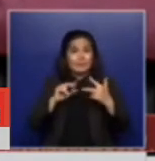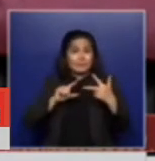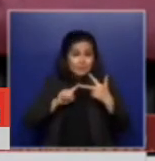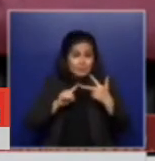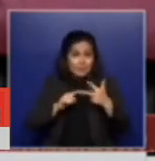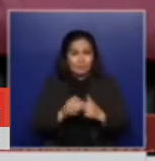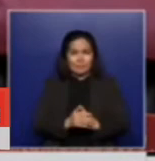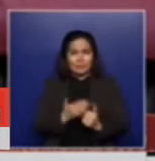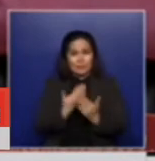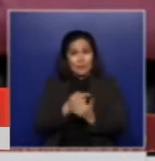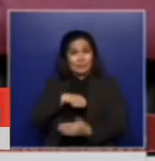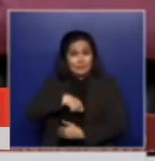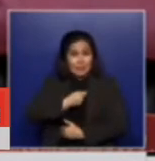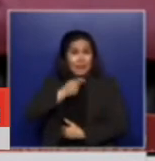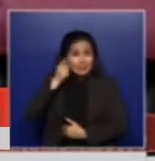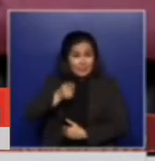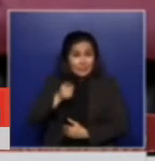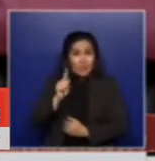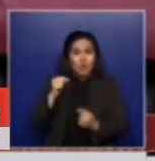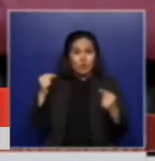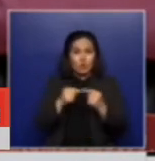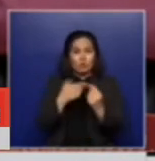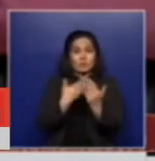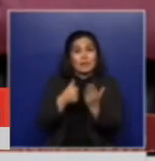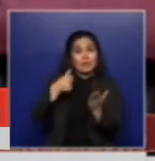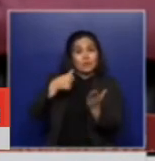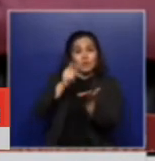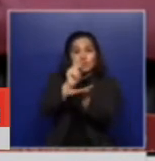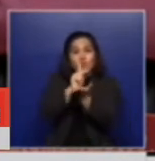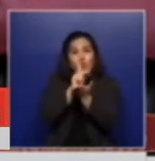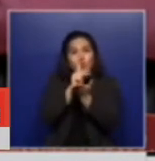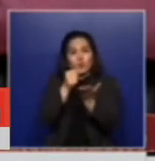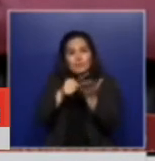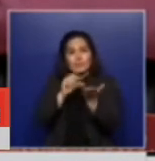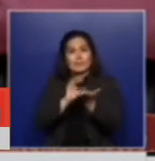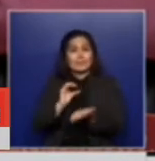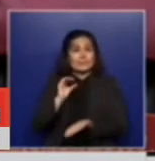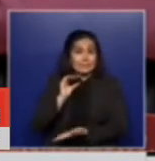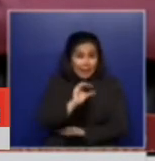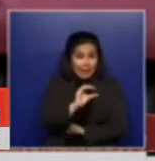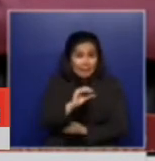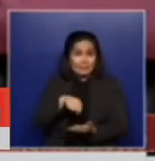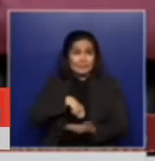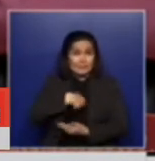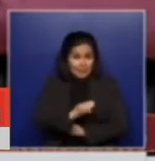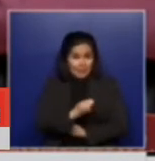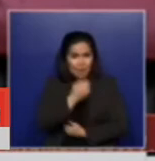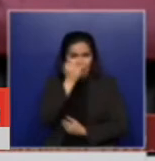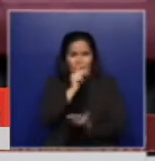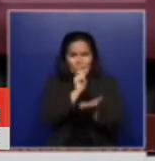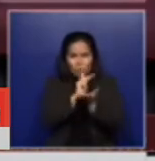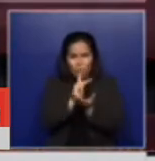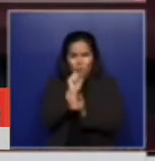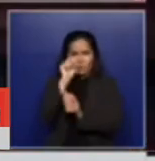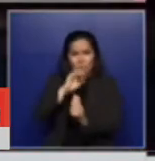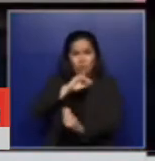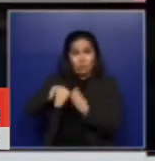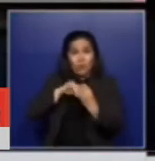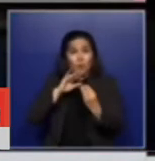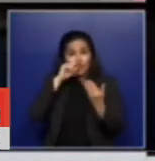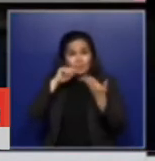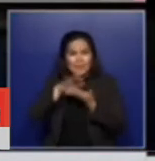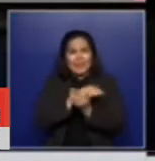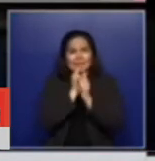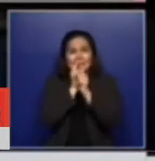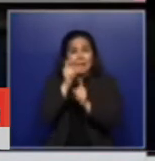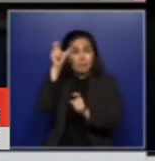ริงเพื่อชำระหนี้เงินกู้ที่กู้มาเพื่อชดเชยการขาดดุลงบประมาณนะครับแสดงตามช่องที่3ของงบ